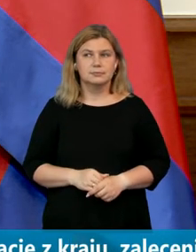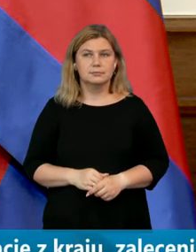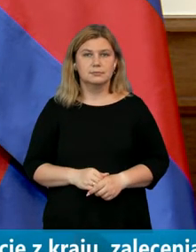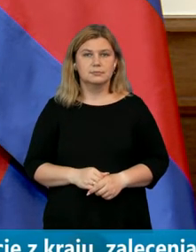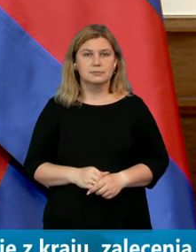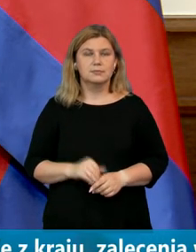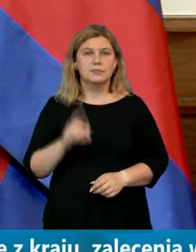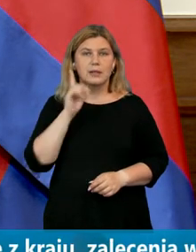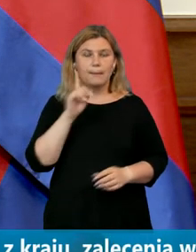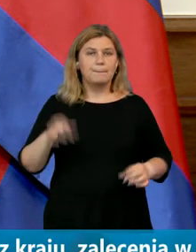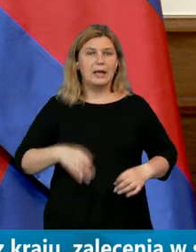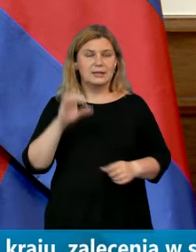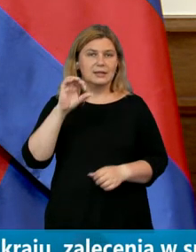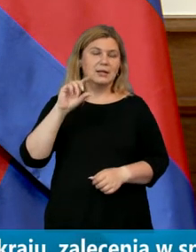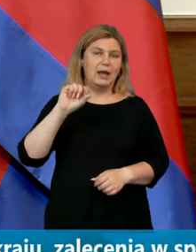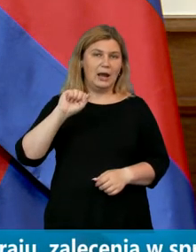Pan Antek. Dzień dobry.